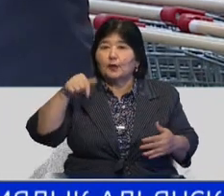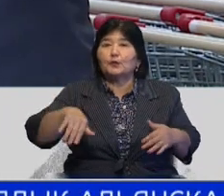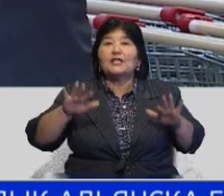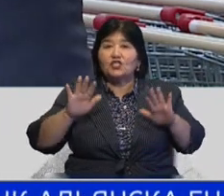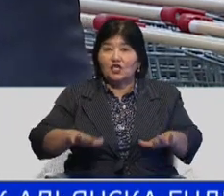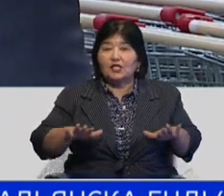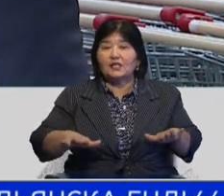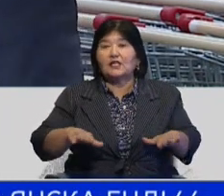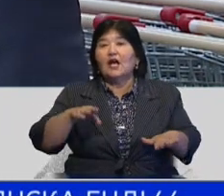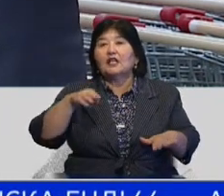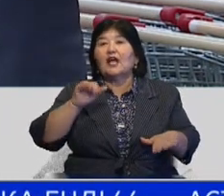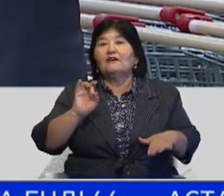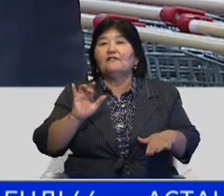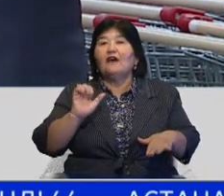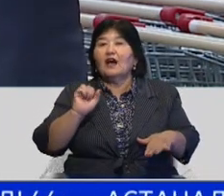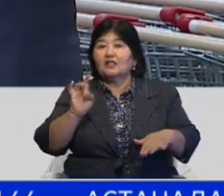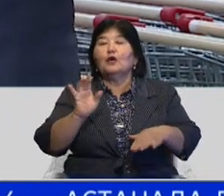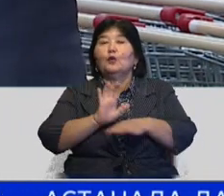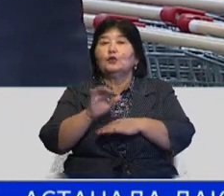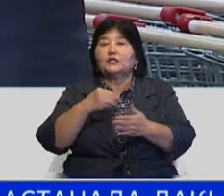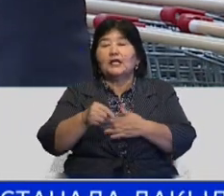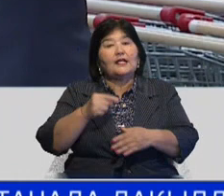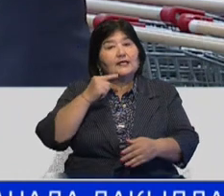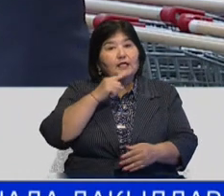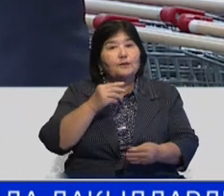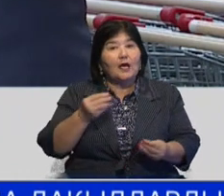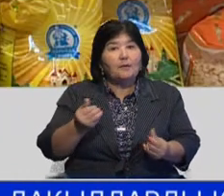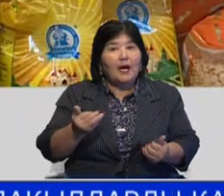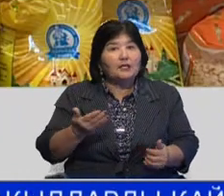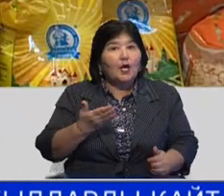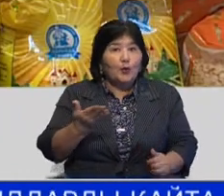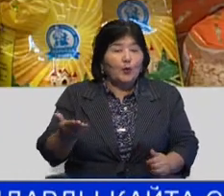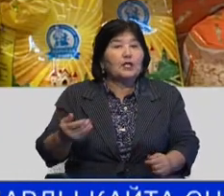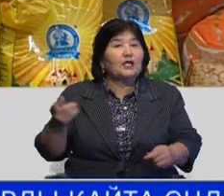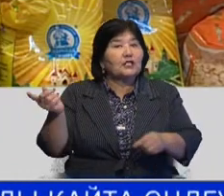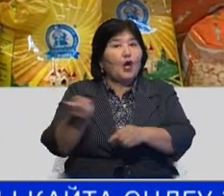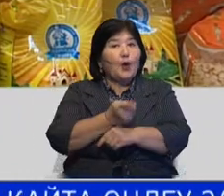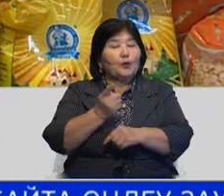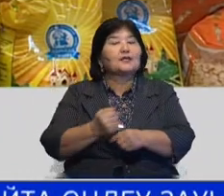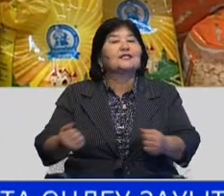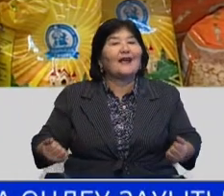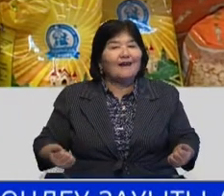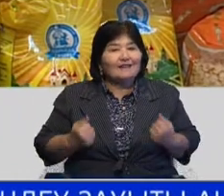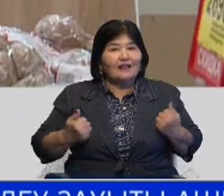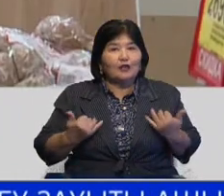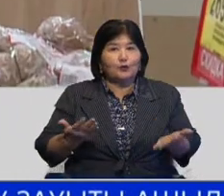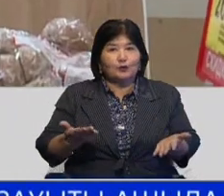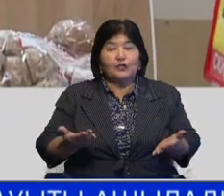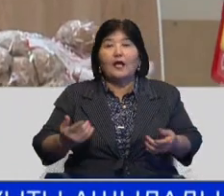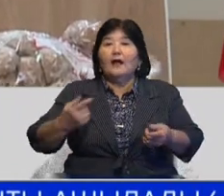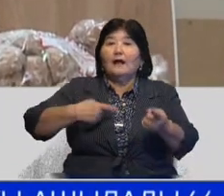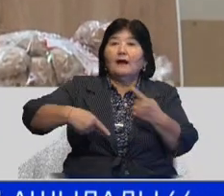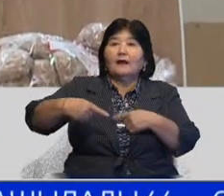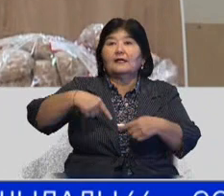жергілікті тауар өндірушілерден сатып алып отыр. Тиімді бағада оларға да өткізуге ынталандыру үшін. Делдалдық